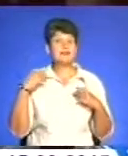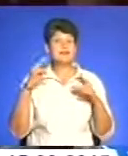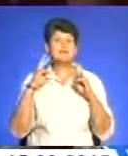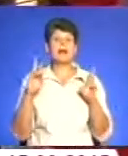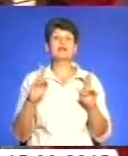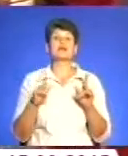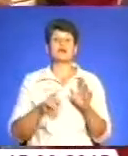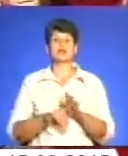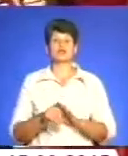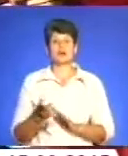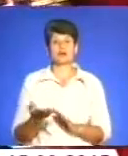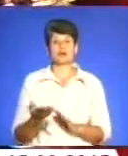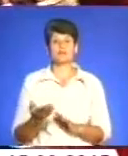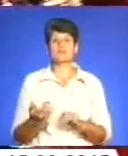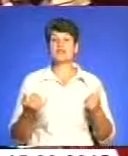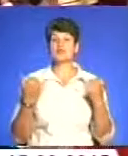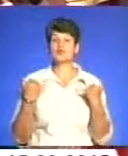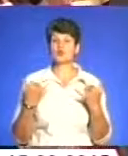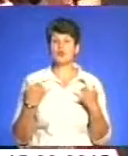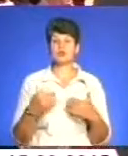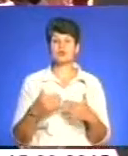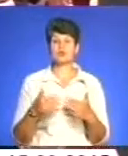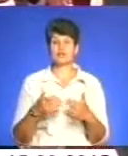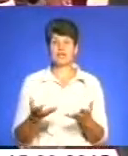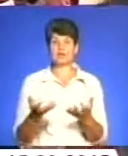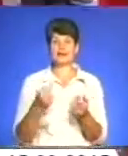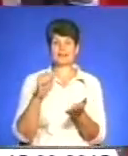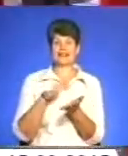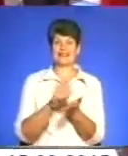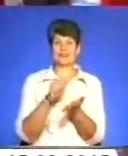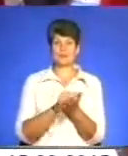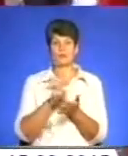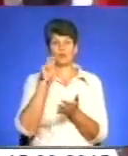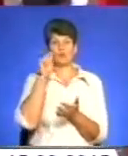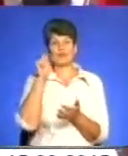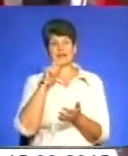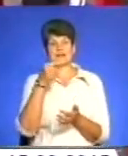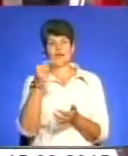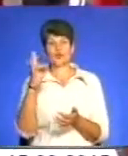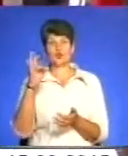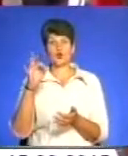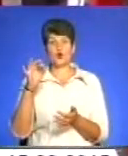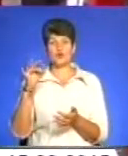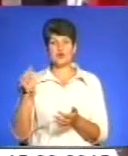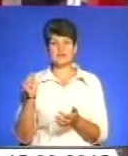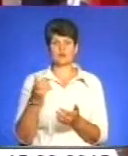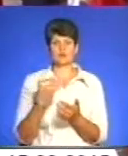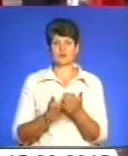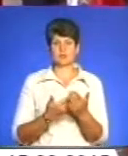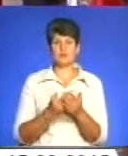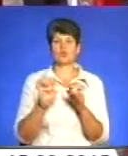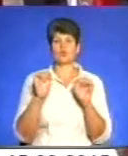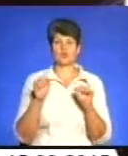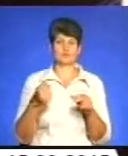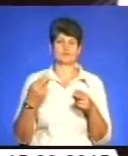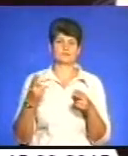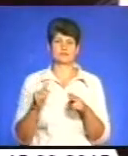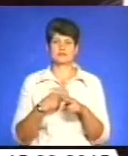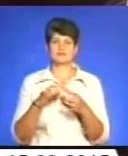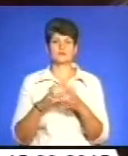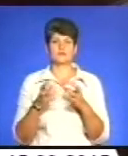його почати. Сьогодні випускники програми отримали дипломи українського та норвезького зразка, тож зможуть безперешкодно